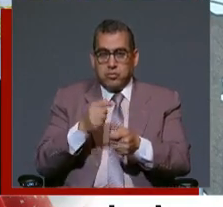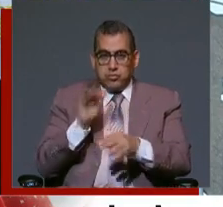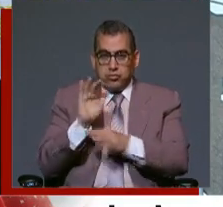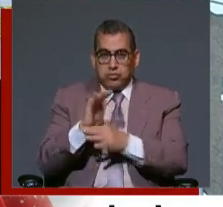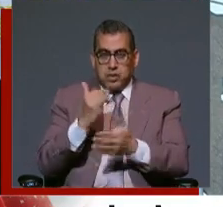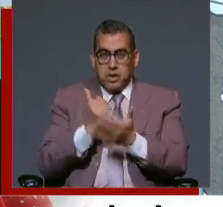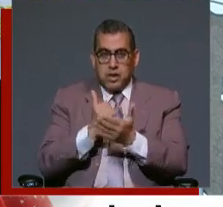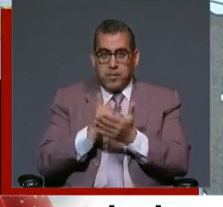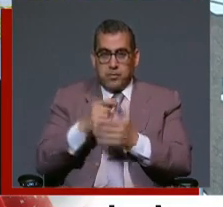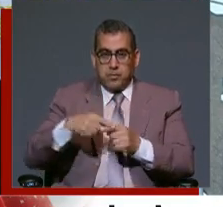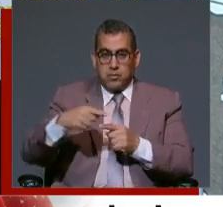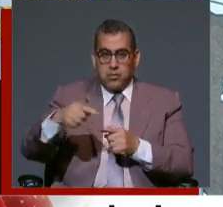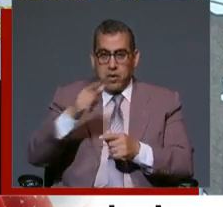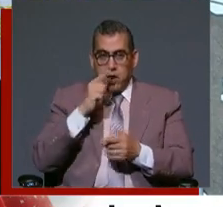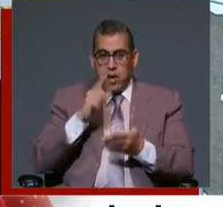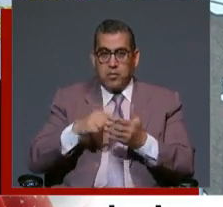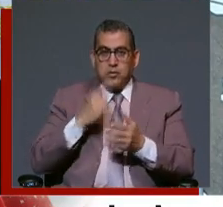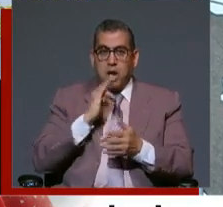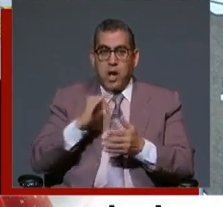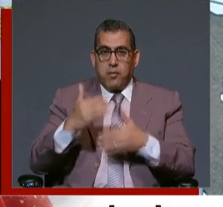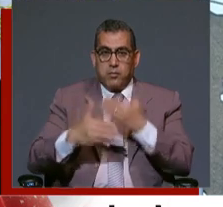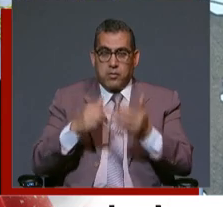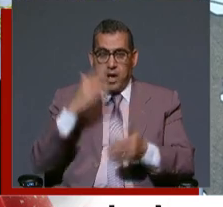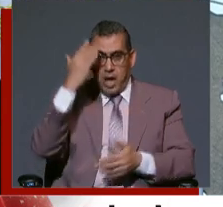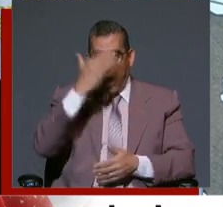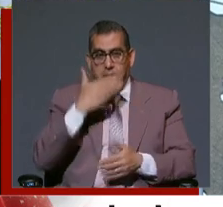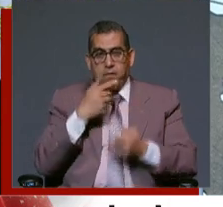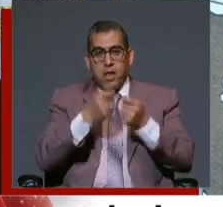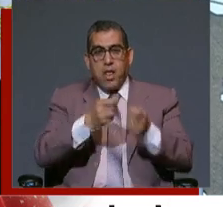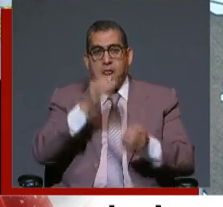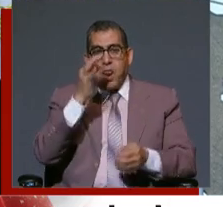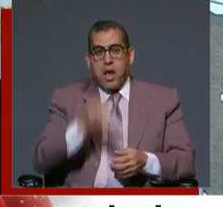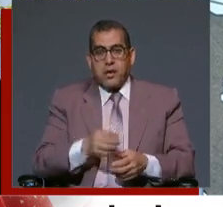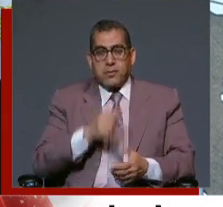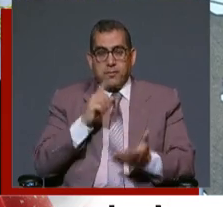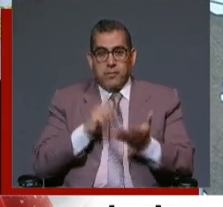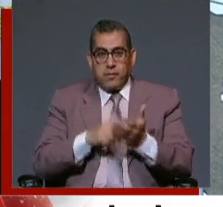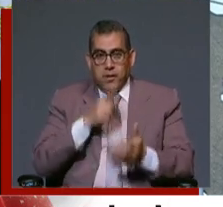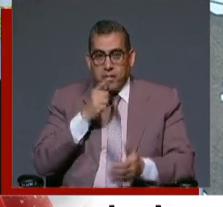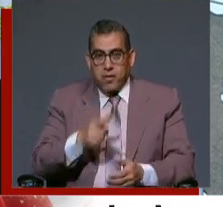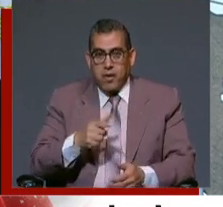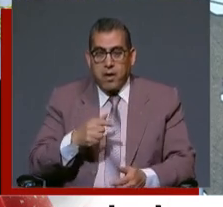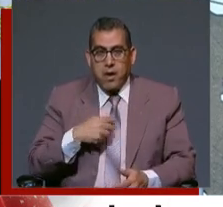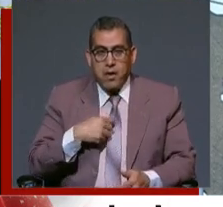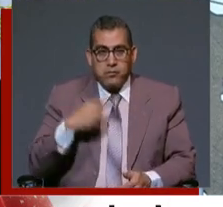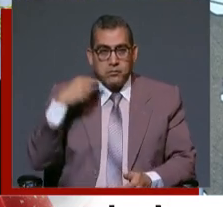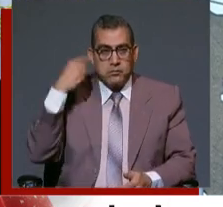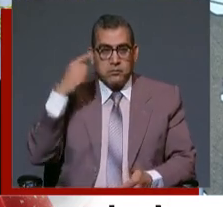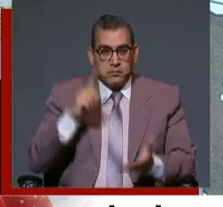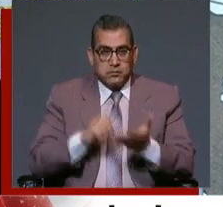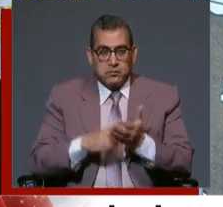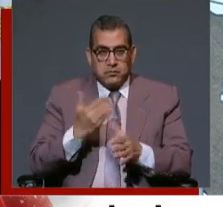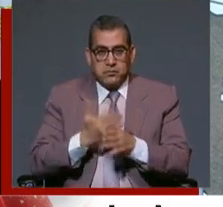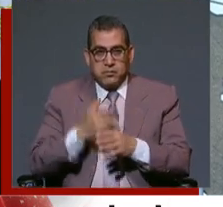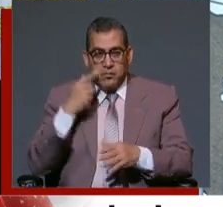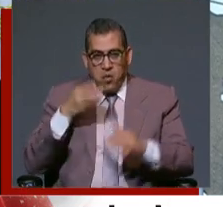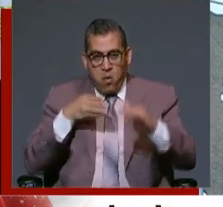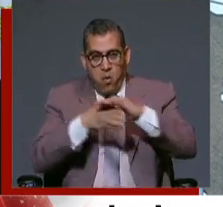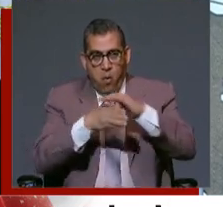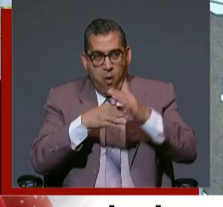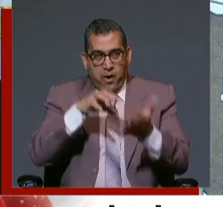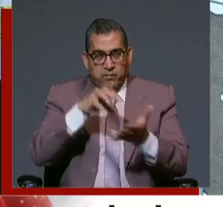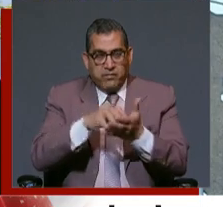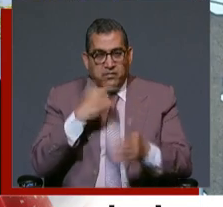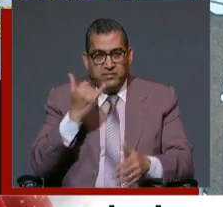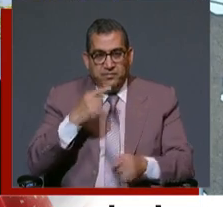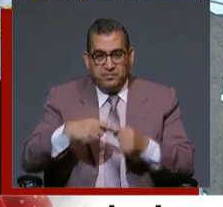المؤجل دائما لأفريقيا. فأنا أعتقد في عملية داخلية على